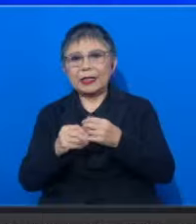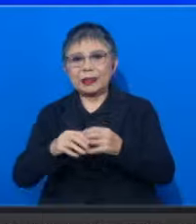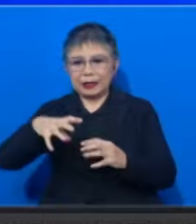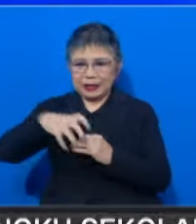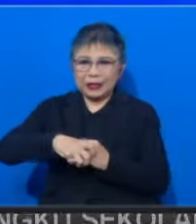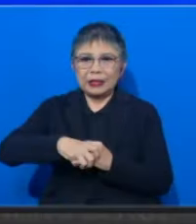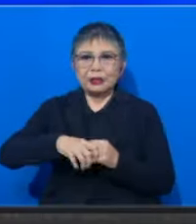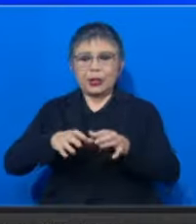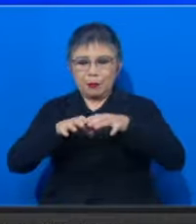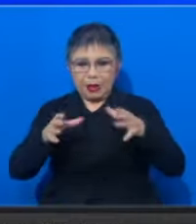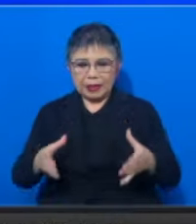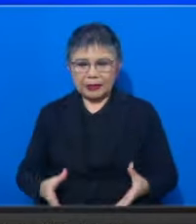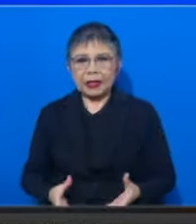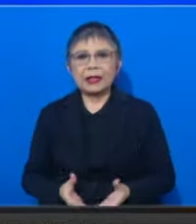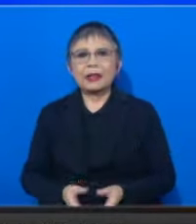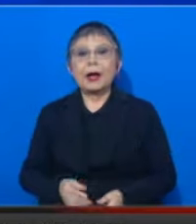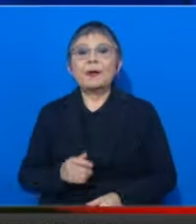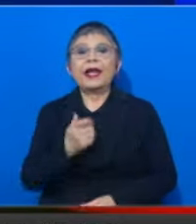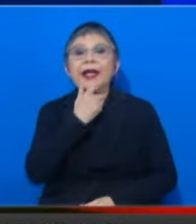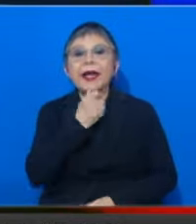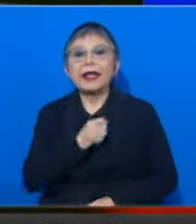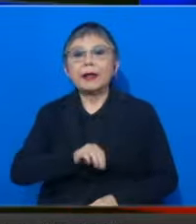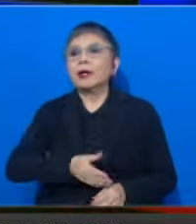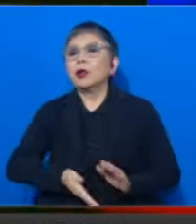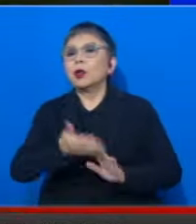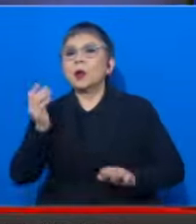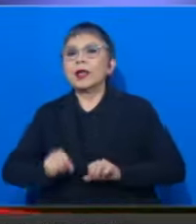ditinggal sang nenek untuk mencuci.